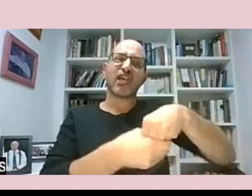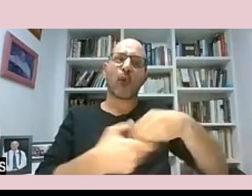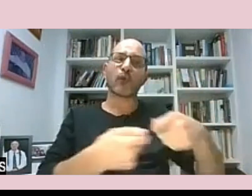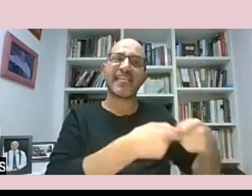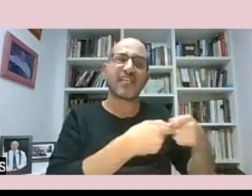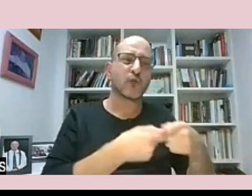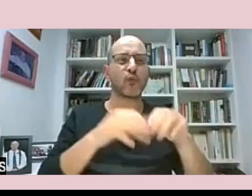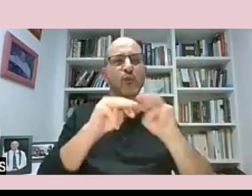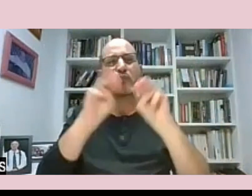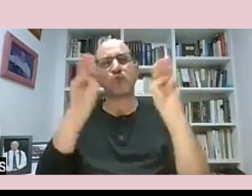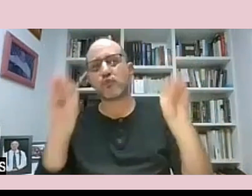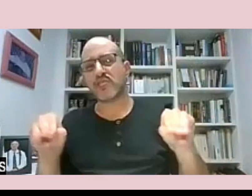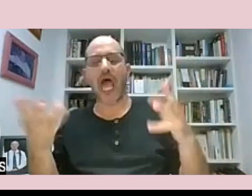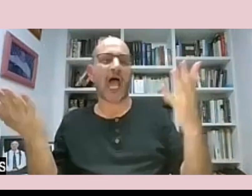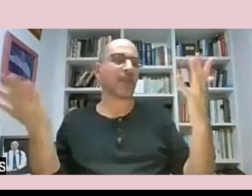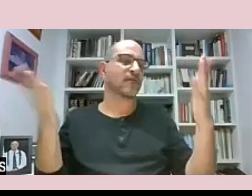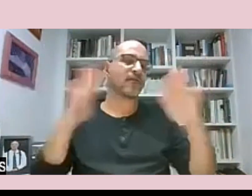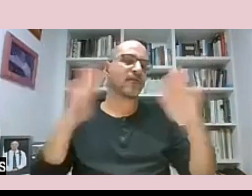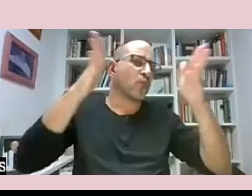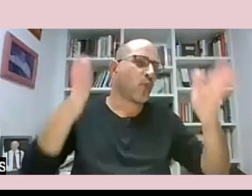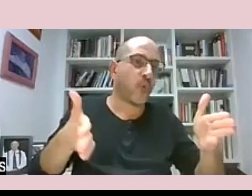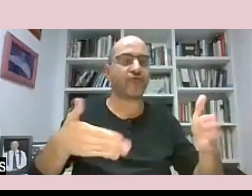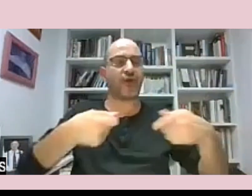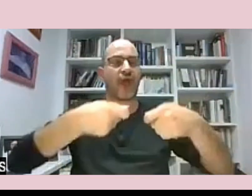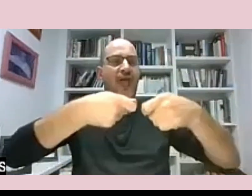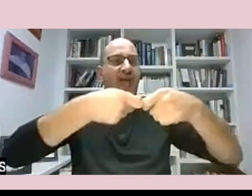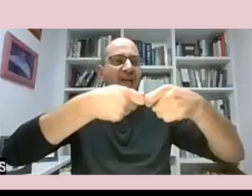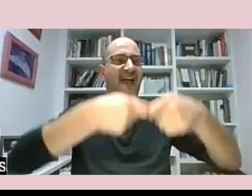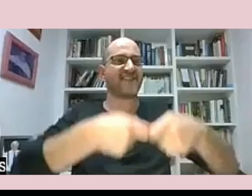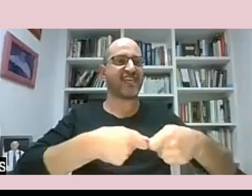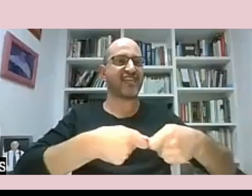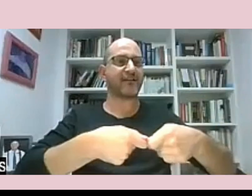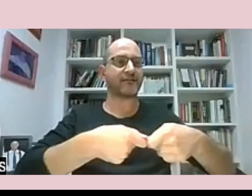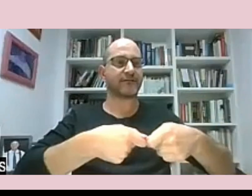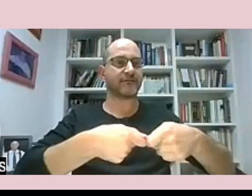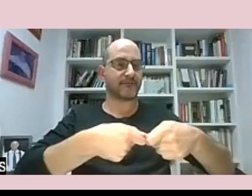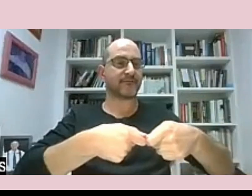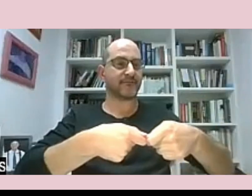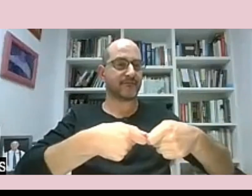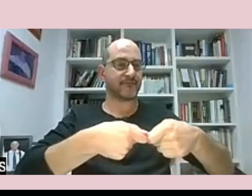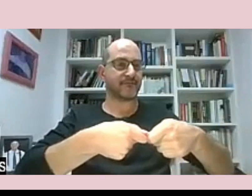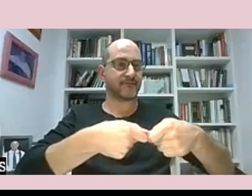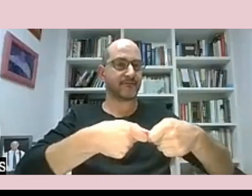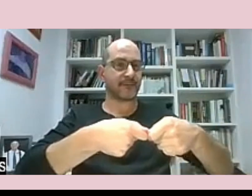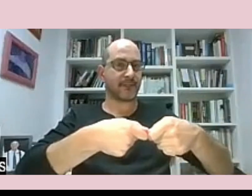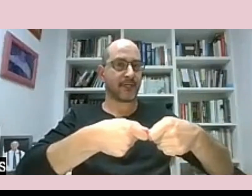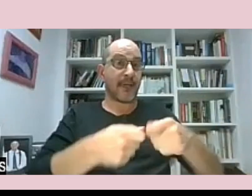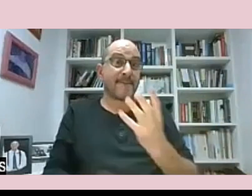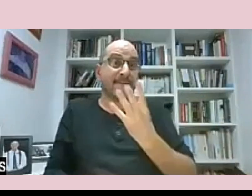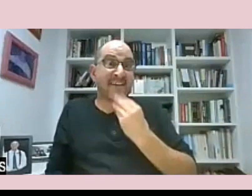ובמשמעות של חברות בארגון או במוסד כלשהו או בגוף, זה הסימן, חבר.